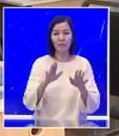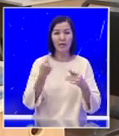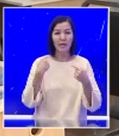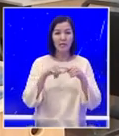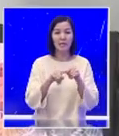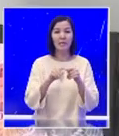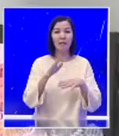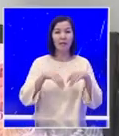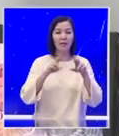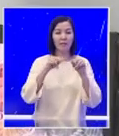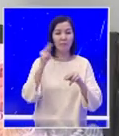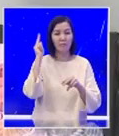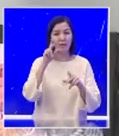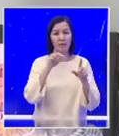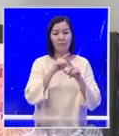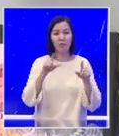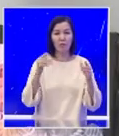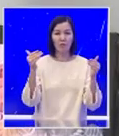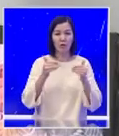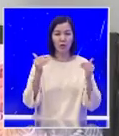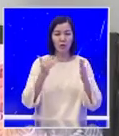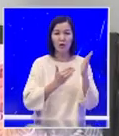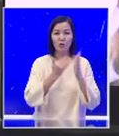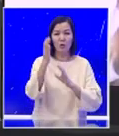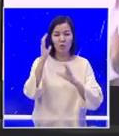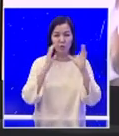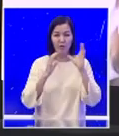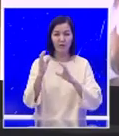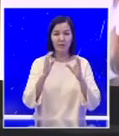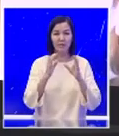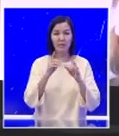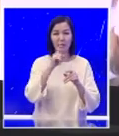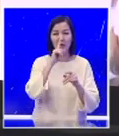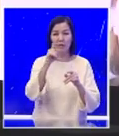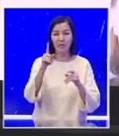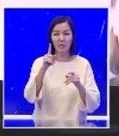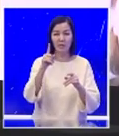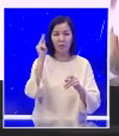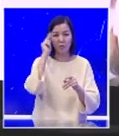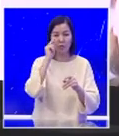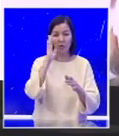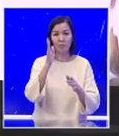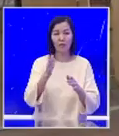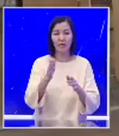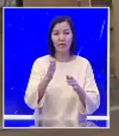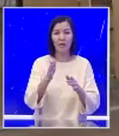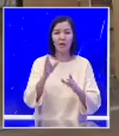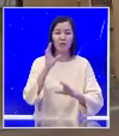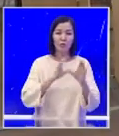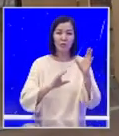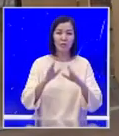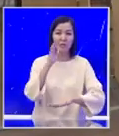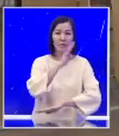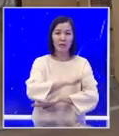техникалық және кәсіптік білім беру орталықтары мен жоғарғы оқу орындарда қашықтан оқыту түріне көшеді. Яғни студенттердің